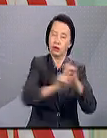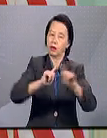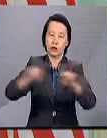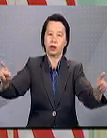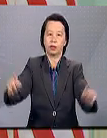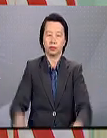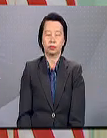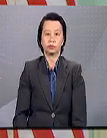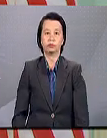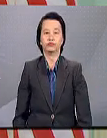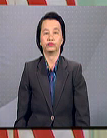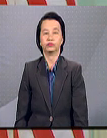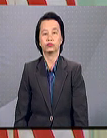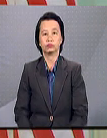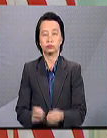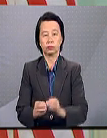Yang kedua,